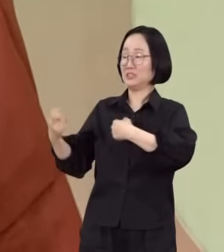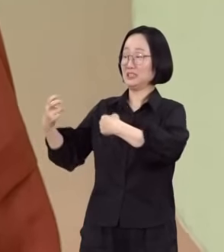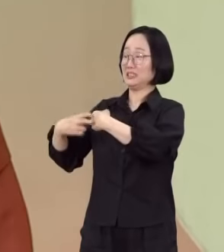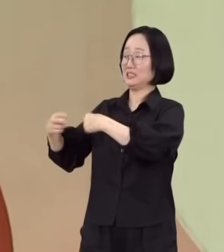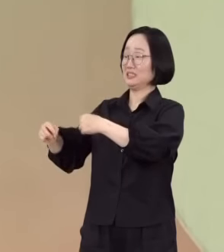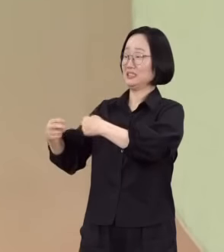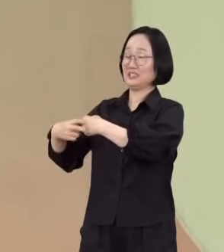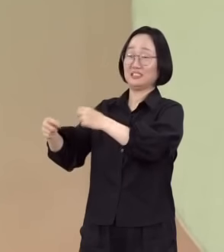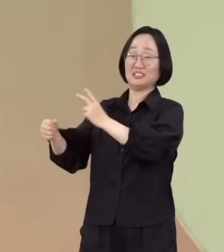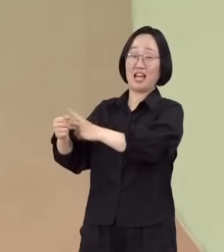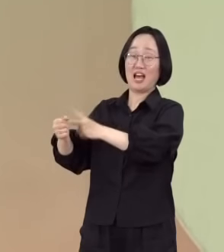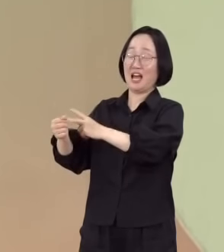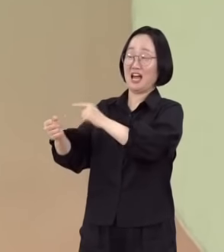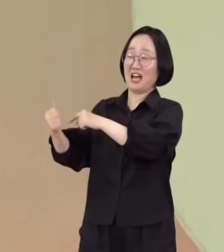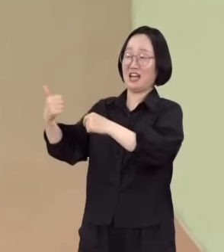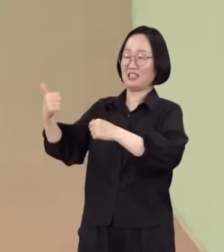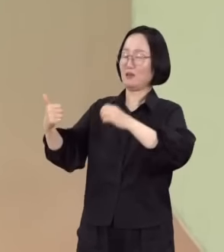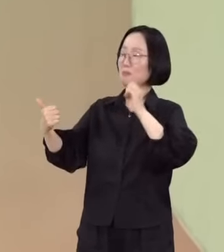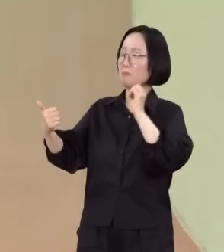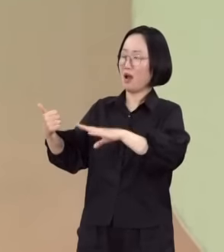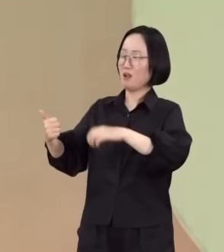솔직하게 부처님께